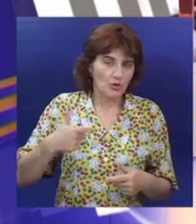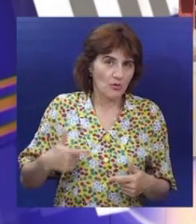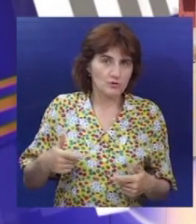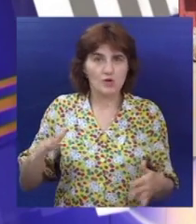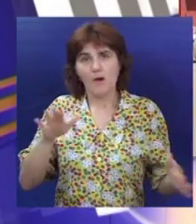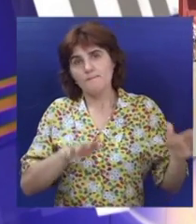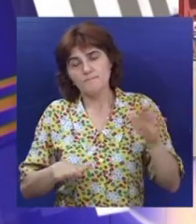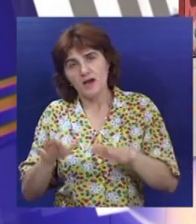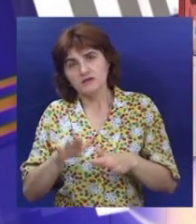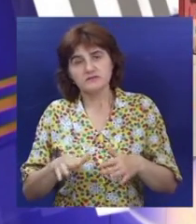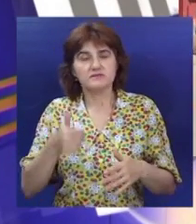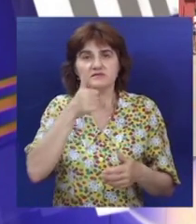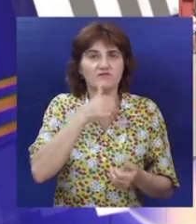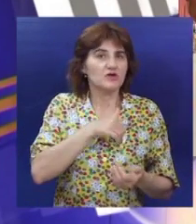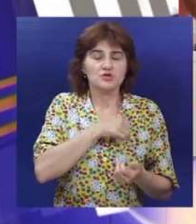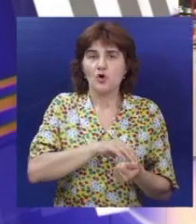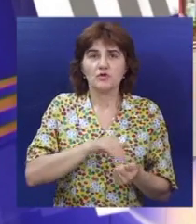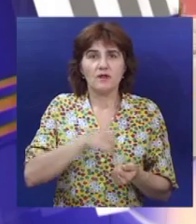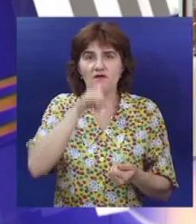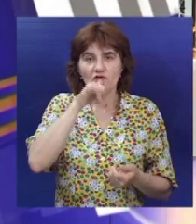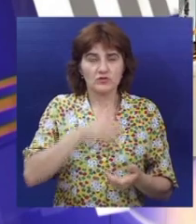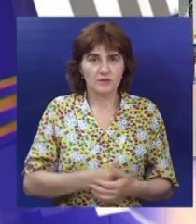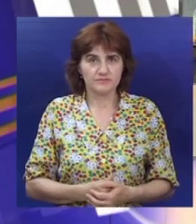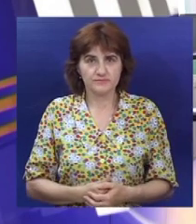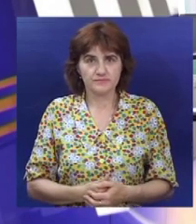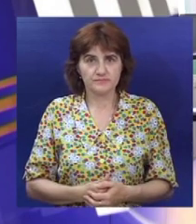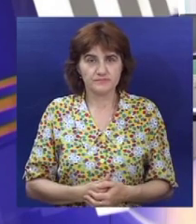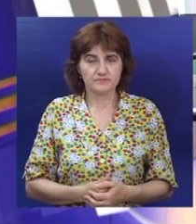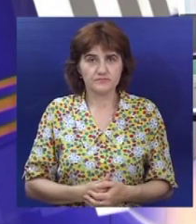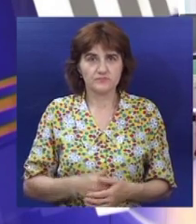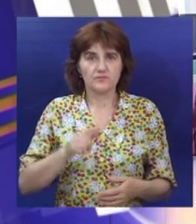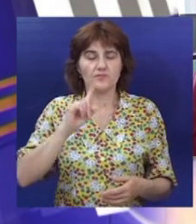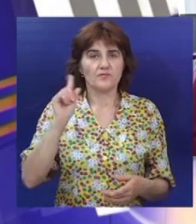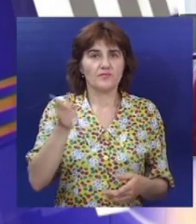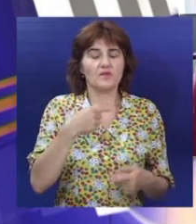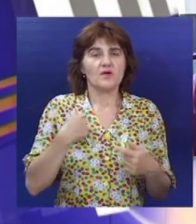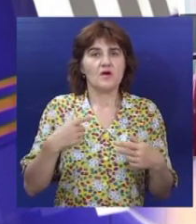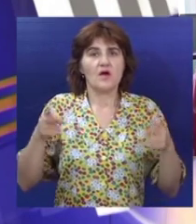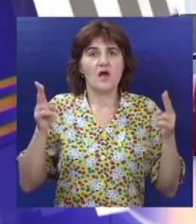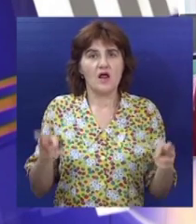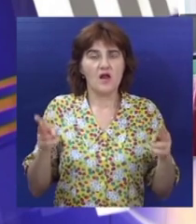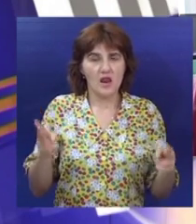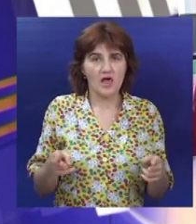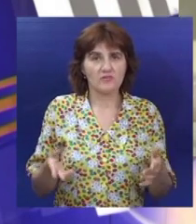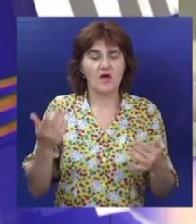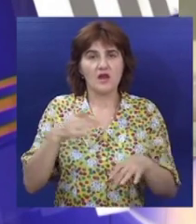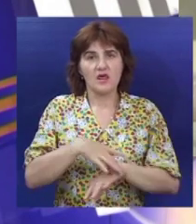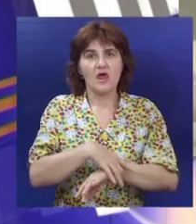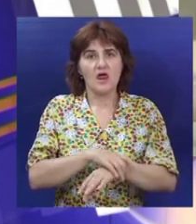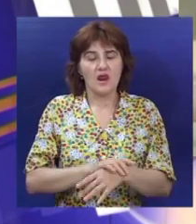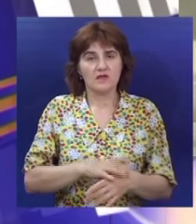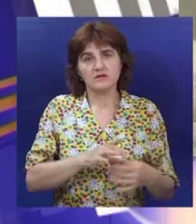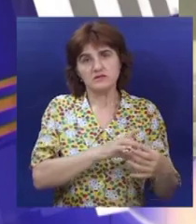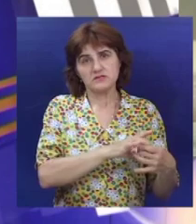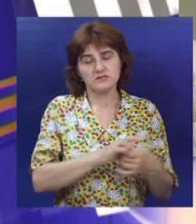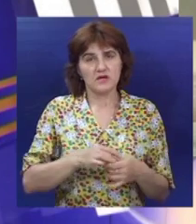Tuširanje je, bazen, sve što teče i sve što je voda. Iako se građani rasklađaju na razne načine, lekarske